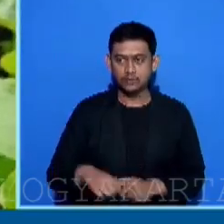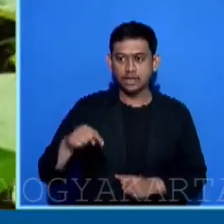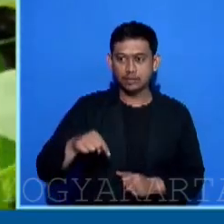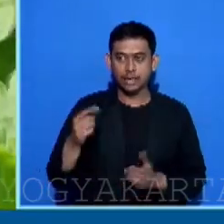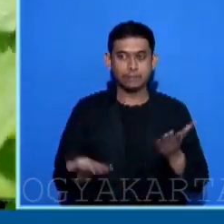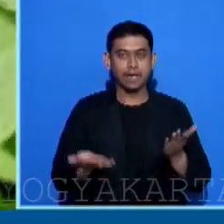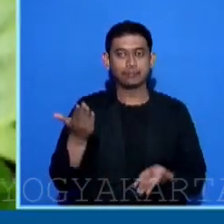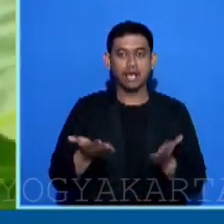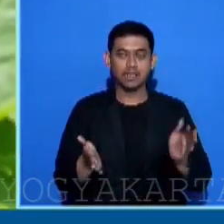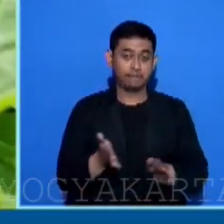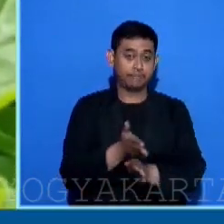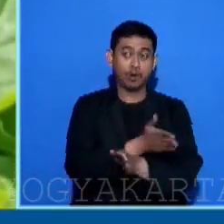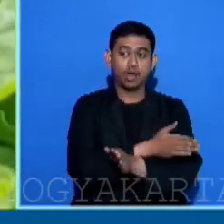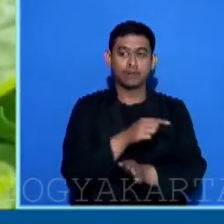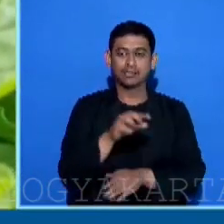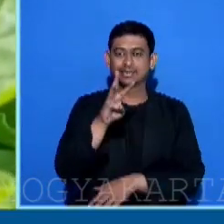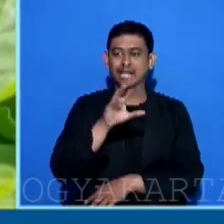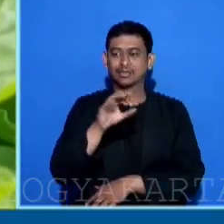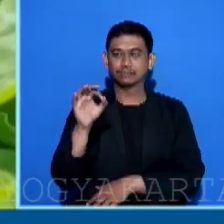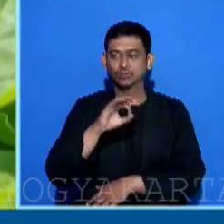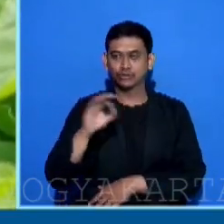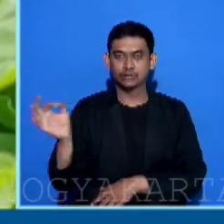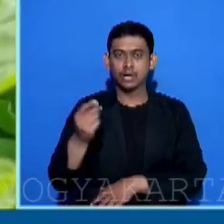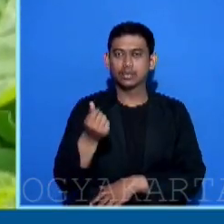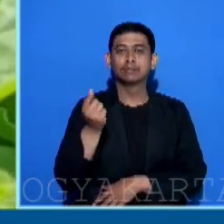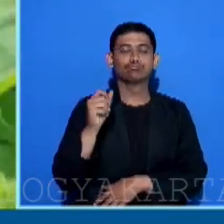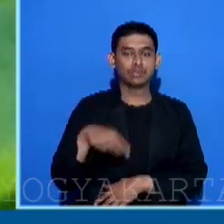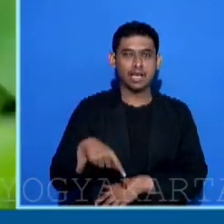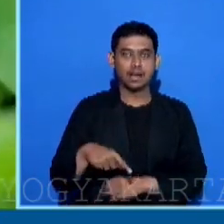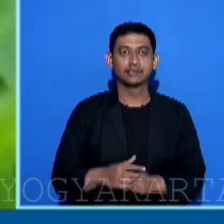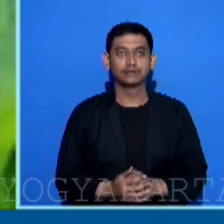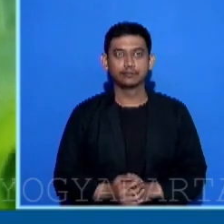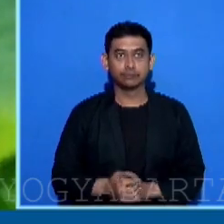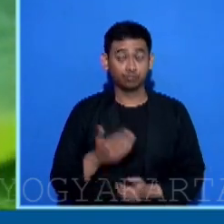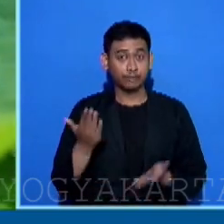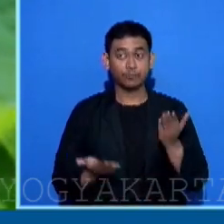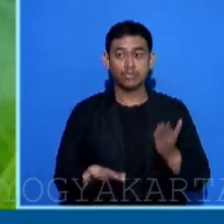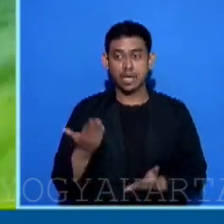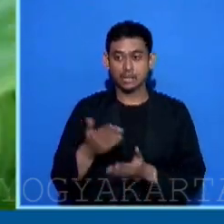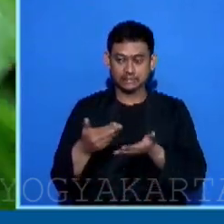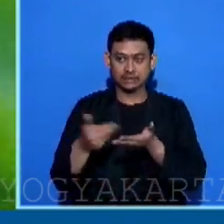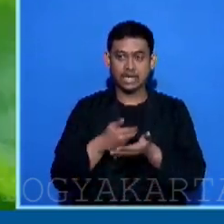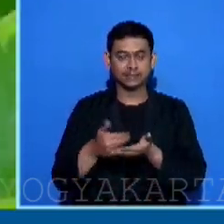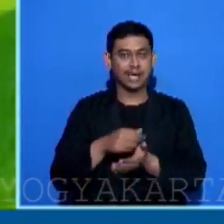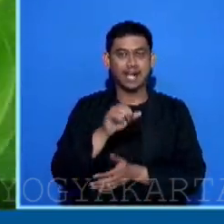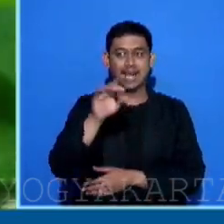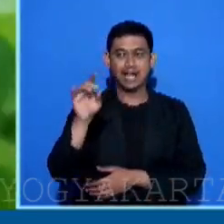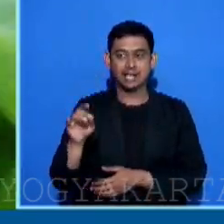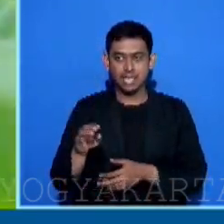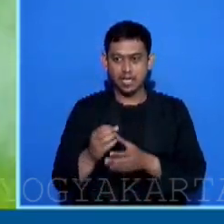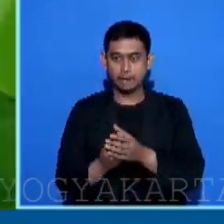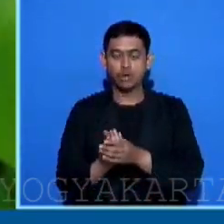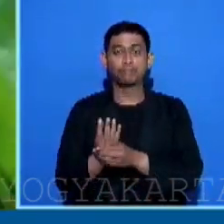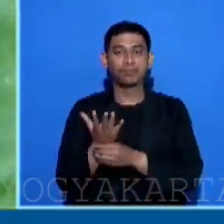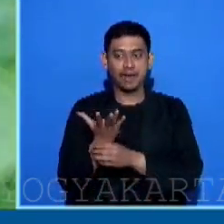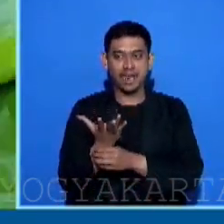sakderengipun ingkang namung r000 mawon kabandingaken kalian taneman janganan sanesipun pengaosipun bayem ing pekenan